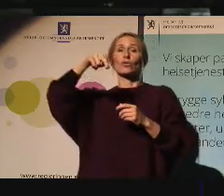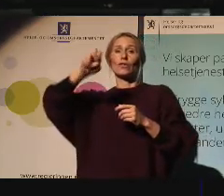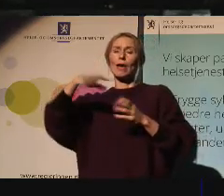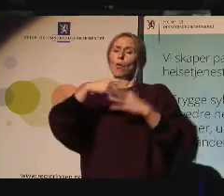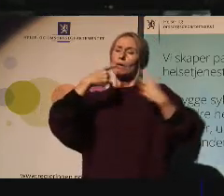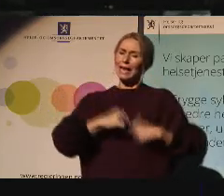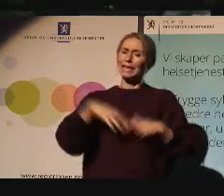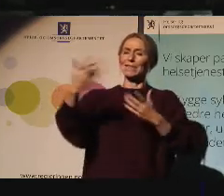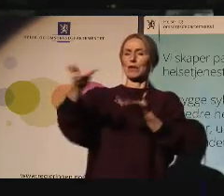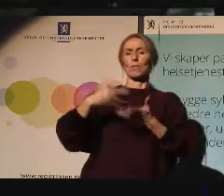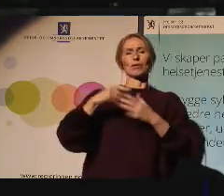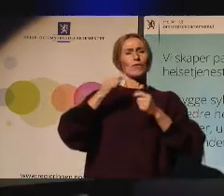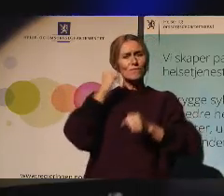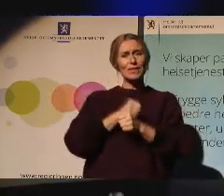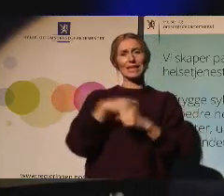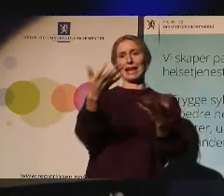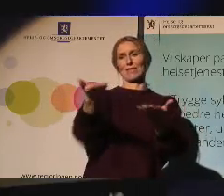så velkommen.